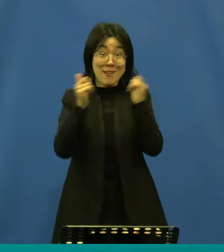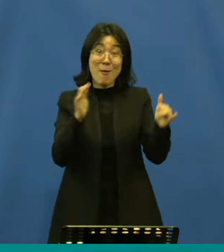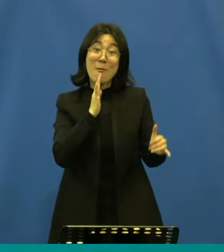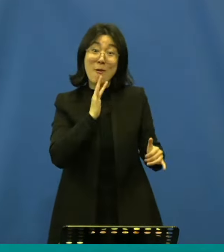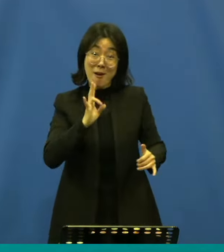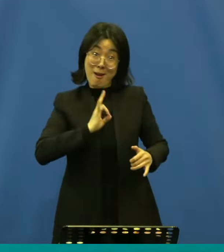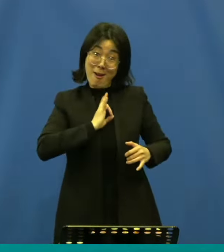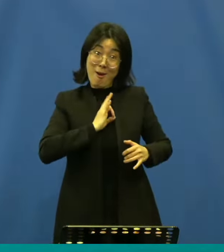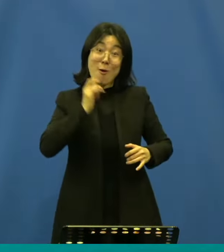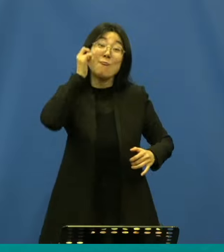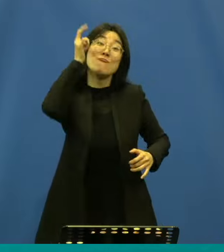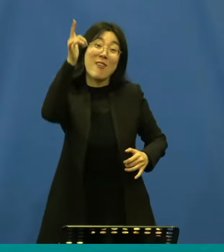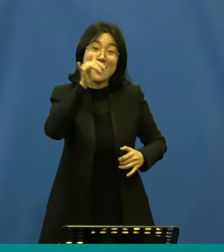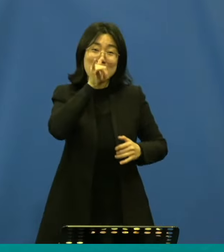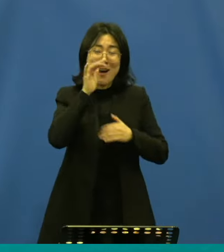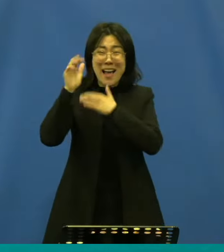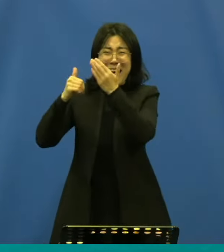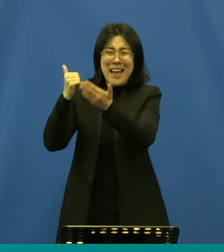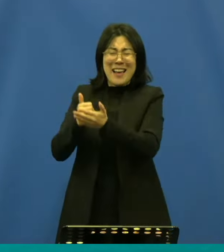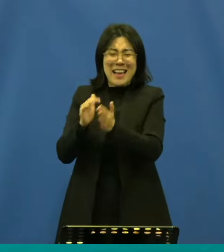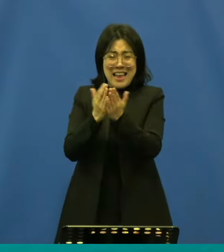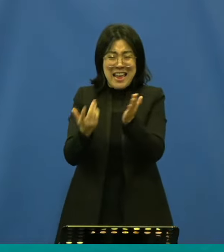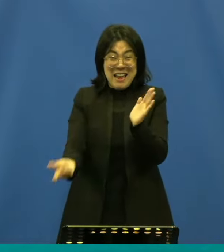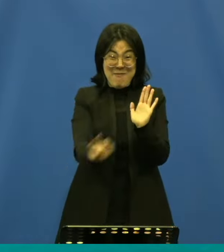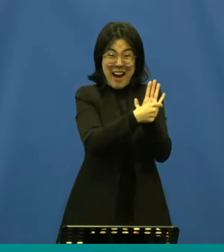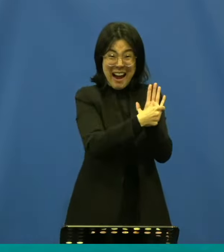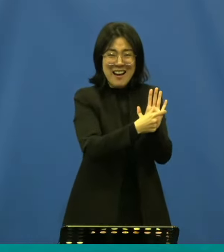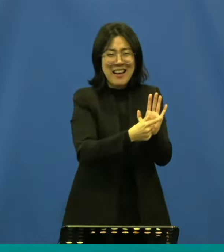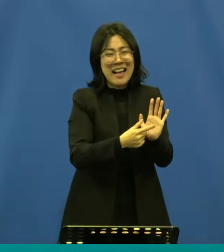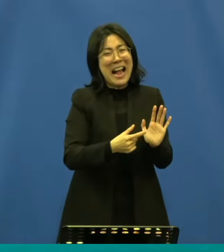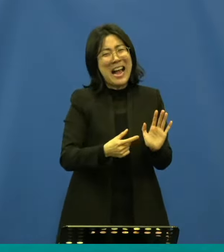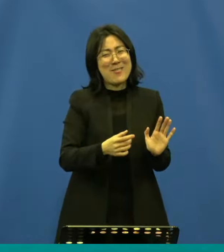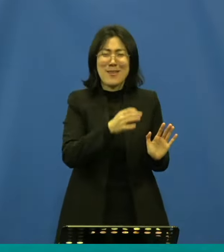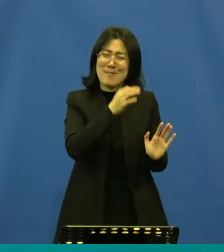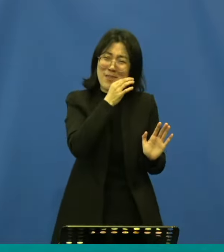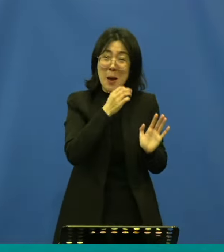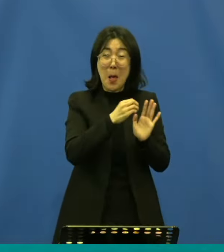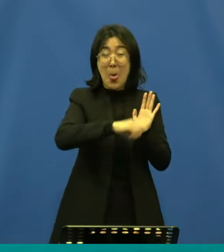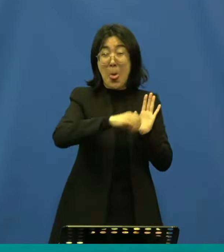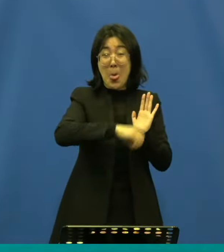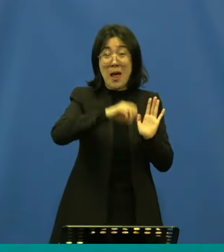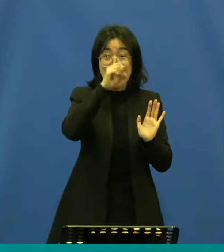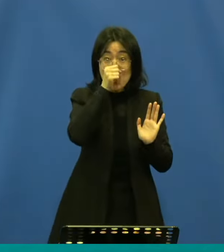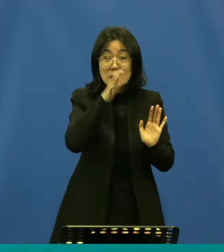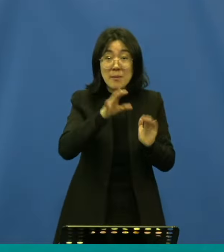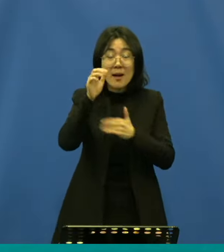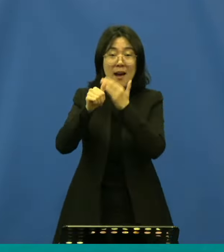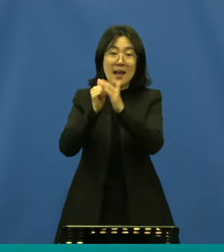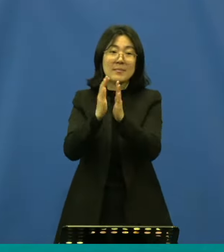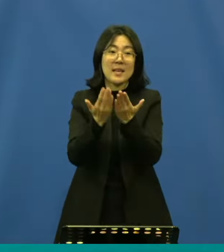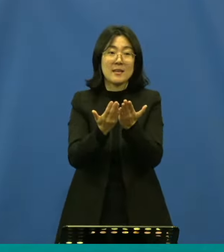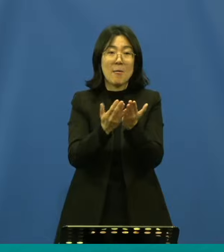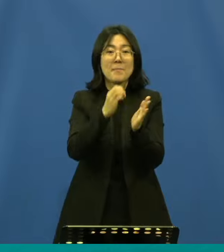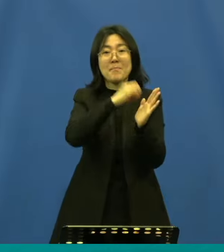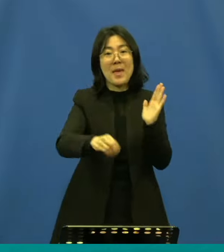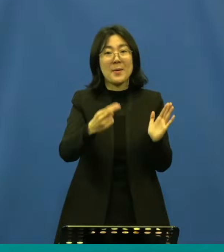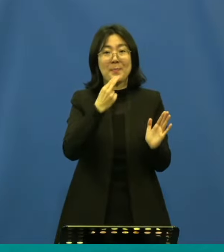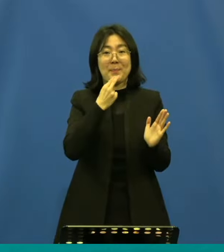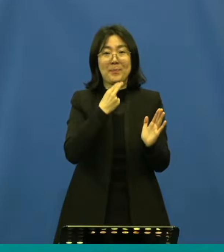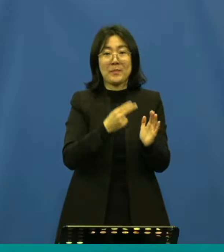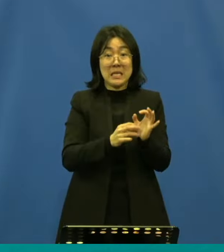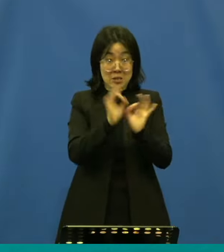느낌이 들어요. 갑자기 왜 이 불쑥 이게 나오지? 우리도 당황스러운 거예요. 여러분, 어떤 사람이